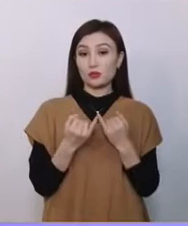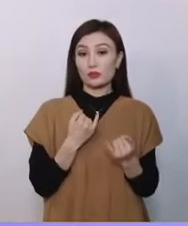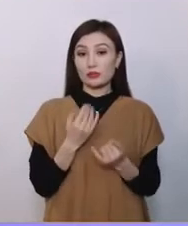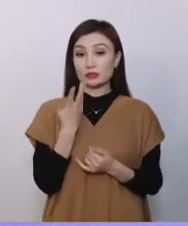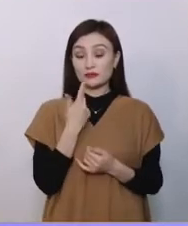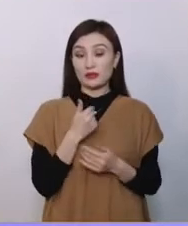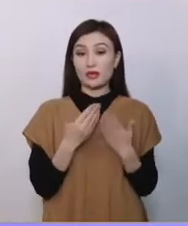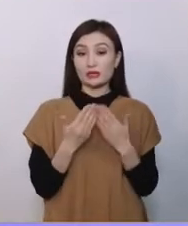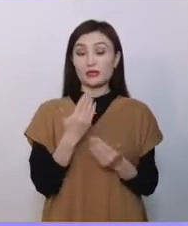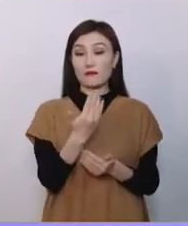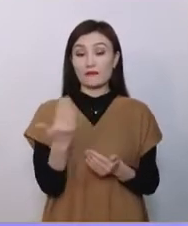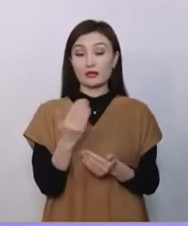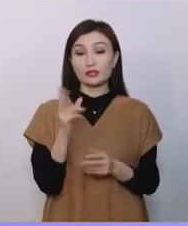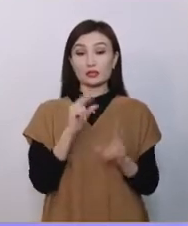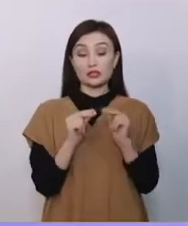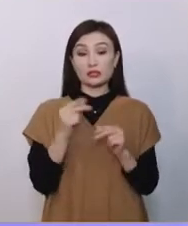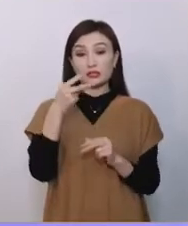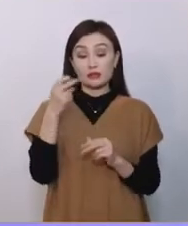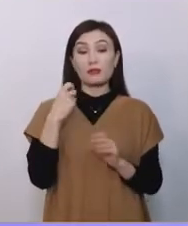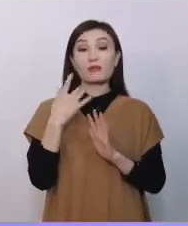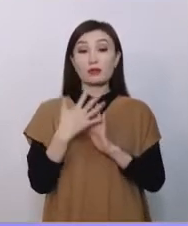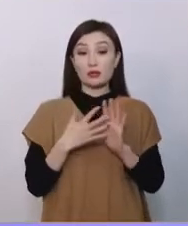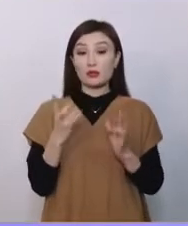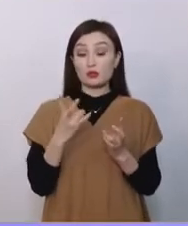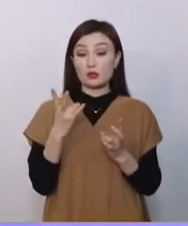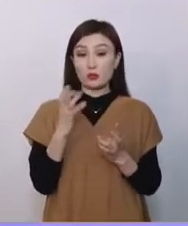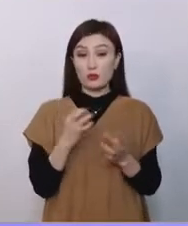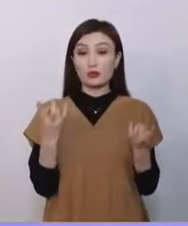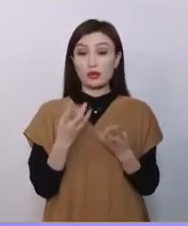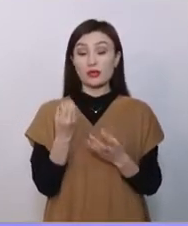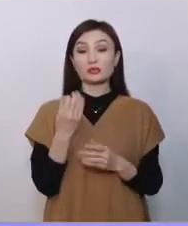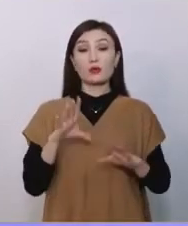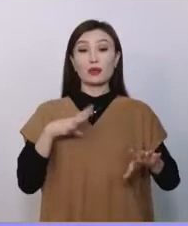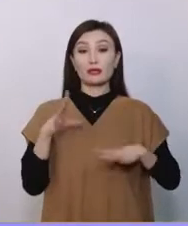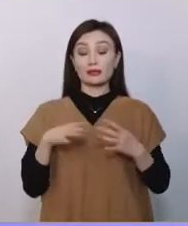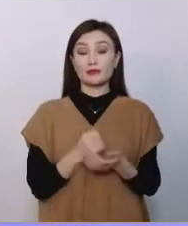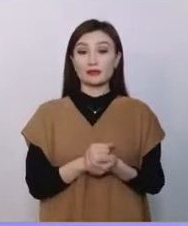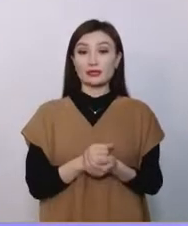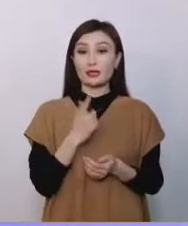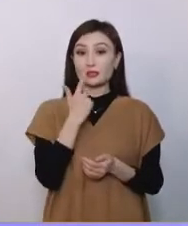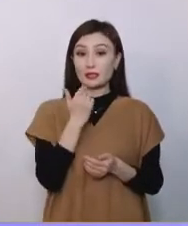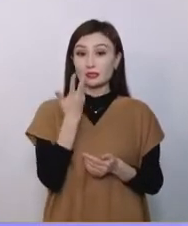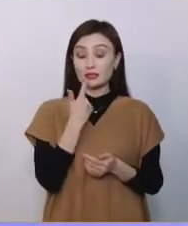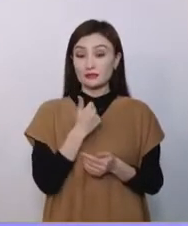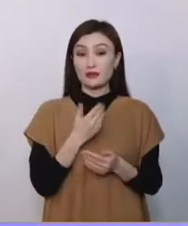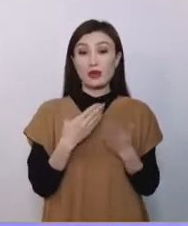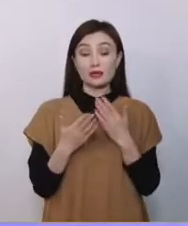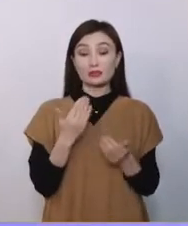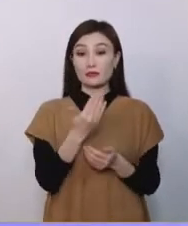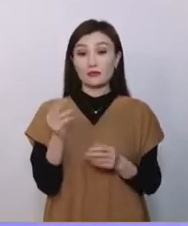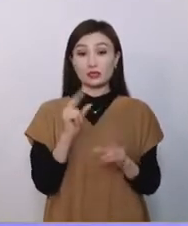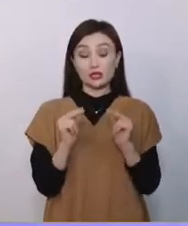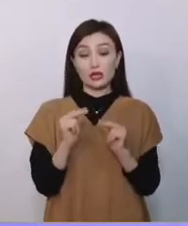цвета если вы считаете что тема вам понятно но надо еще потренироваться красного цвета если вы